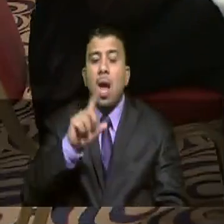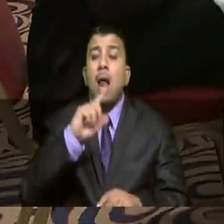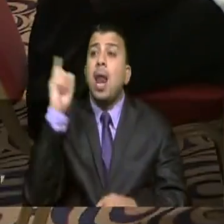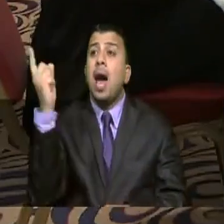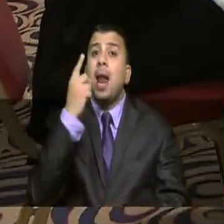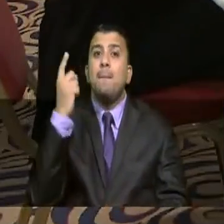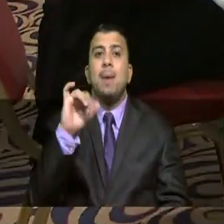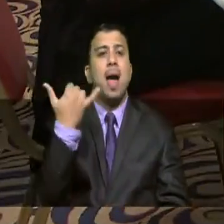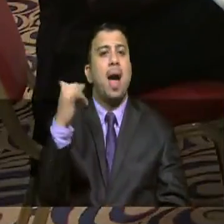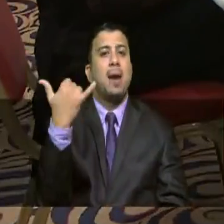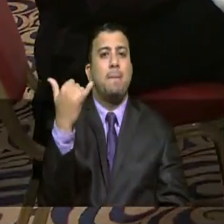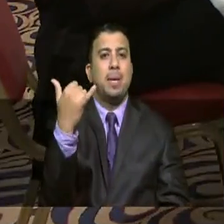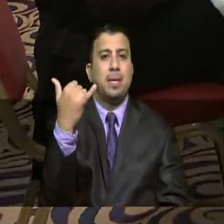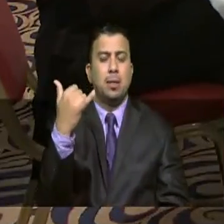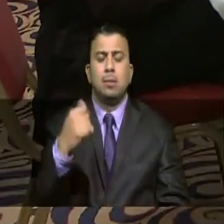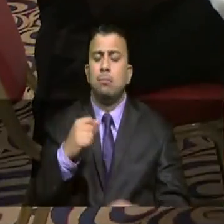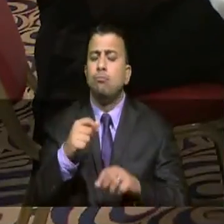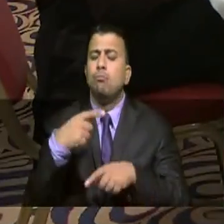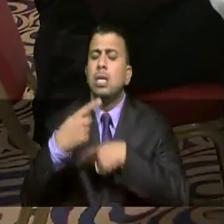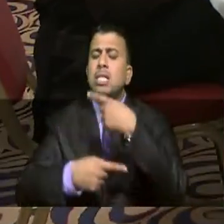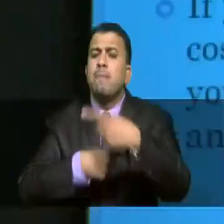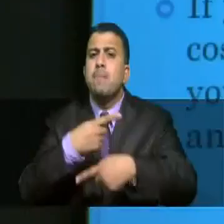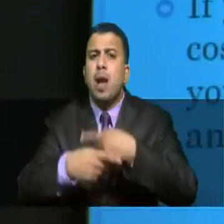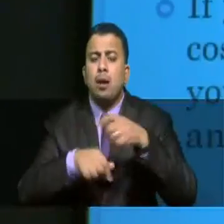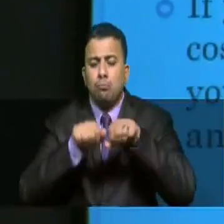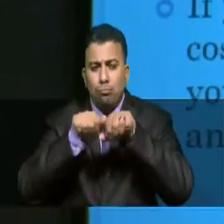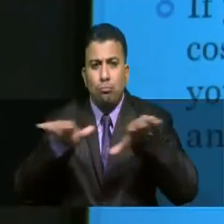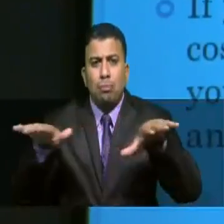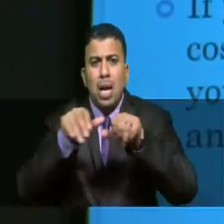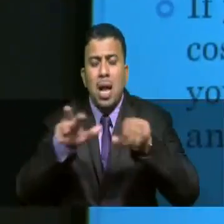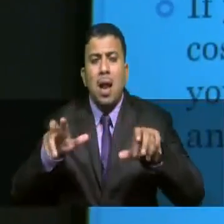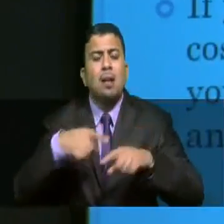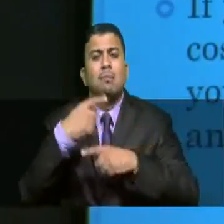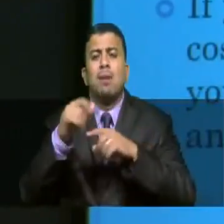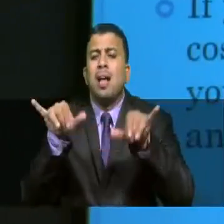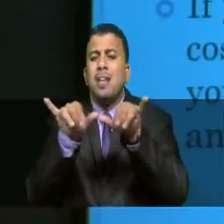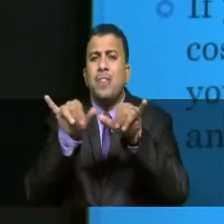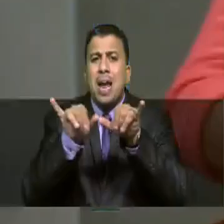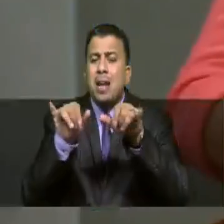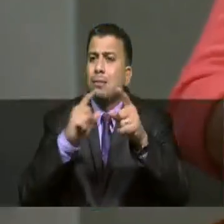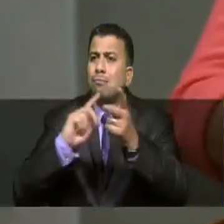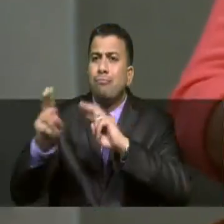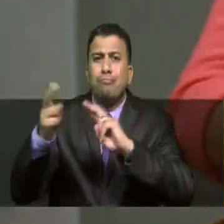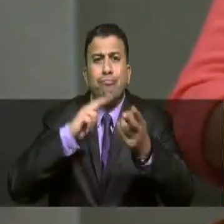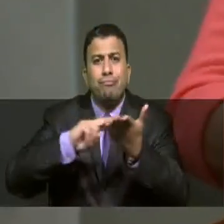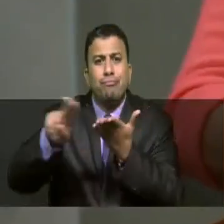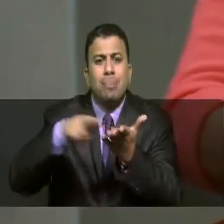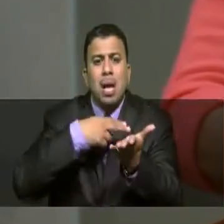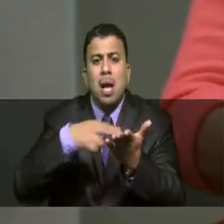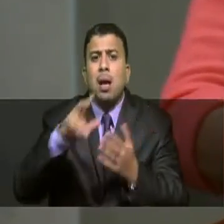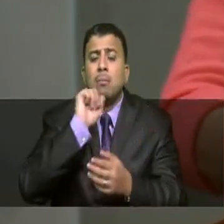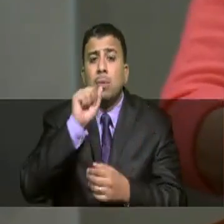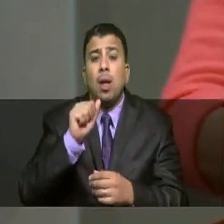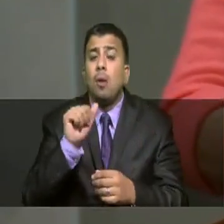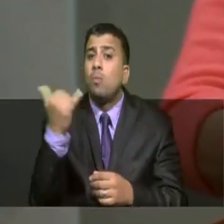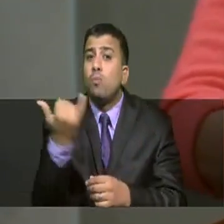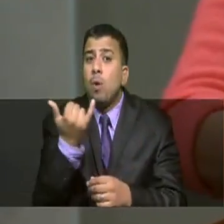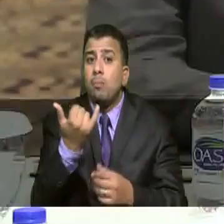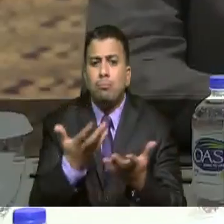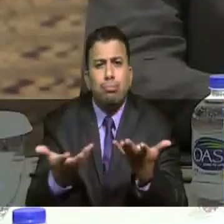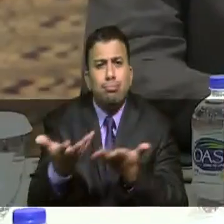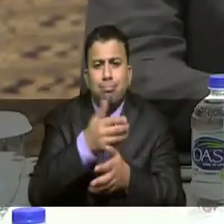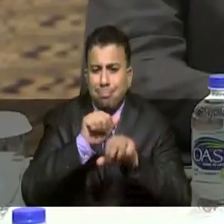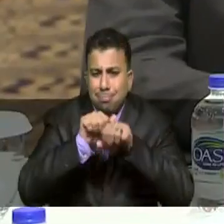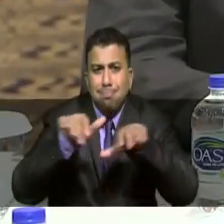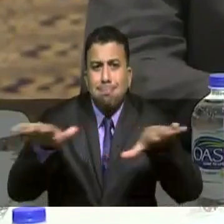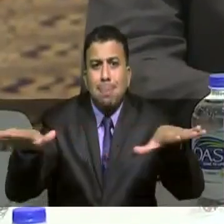العربي. استمرار دور النشر مع الجمهور عبر وسائل التواصل الاجتماعي والمنصات المؤثرة في الترويج